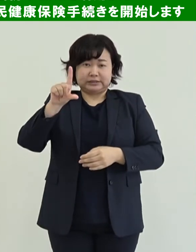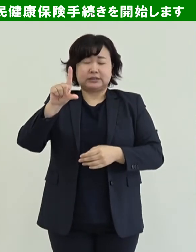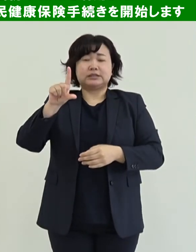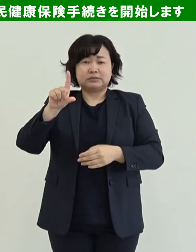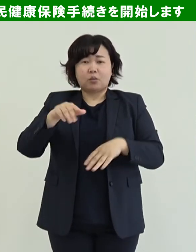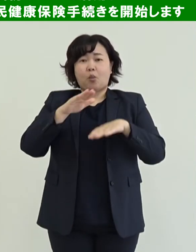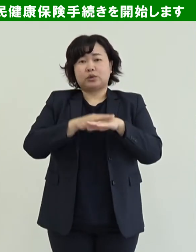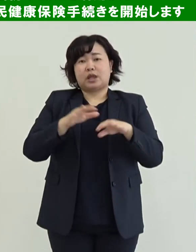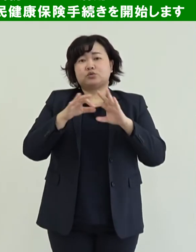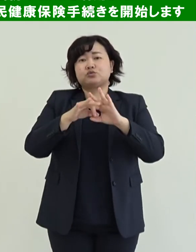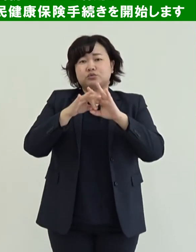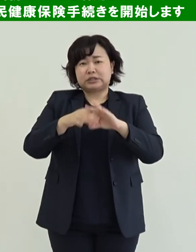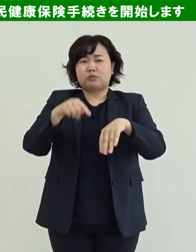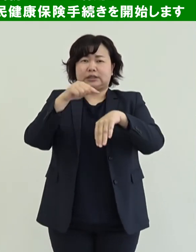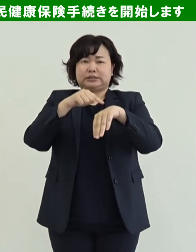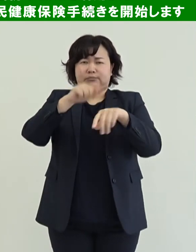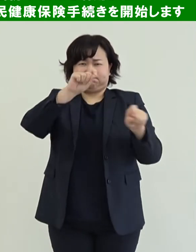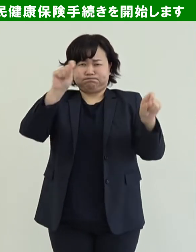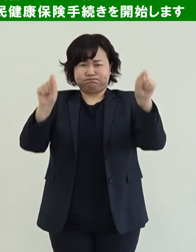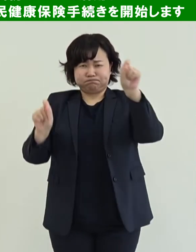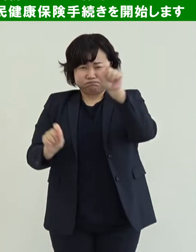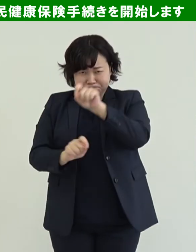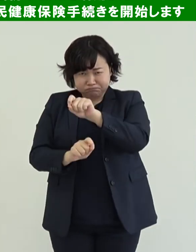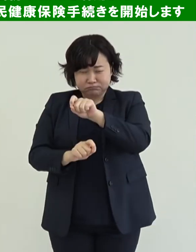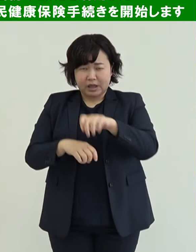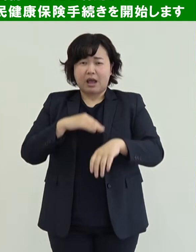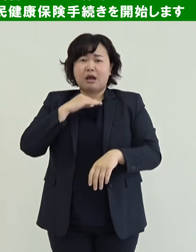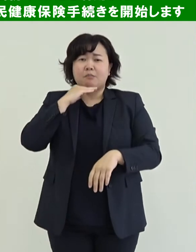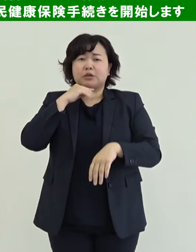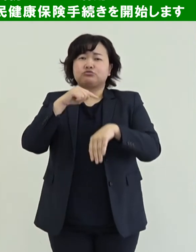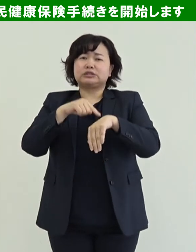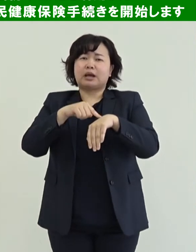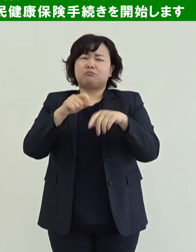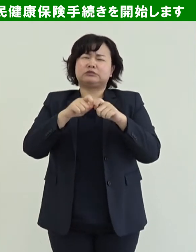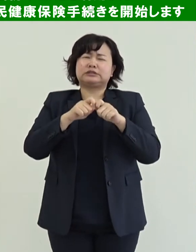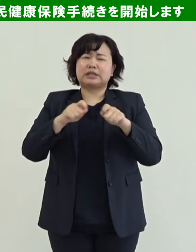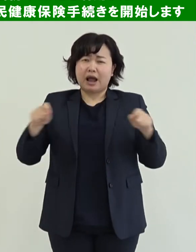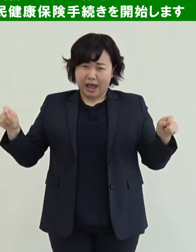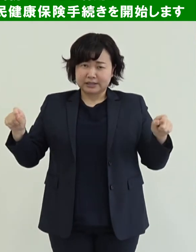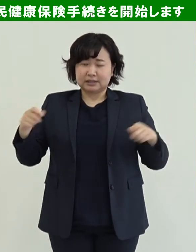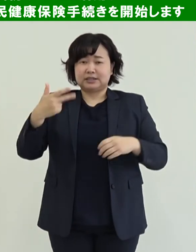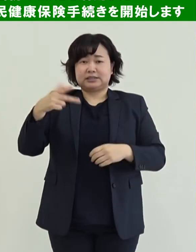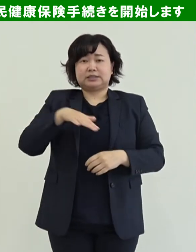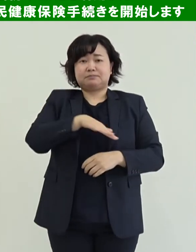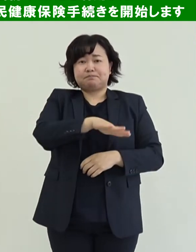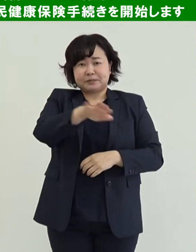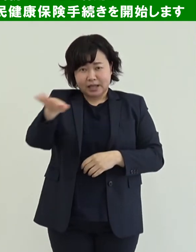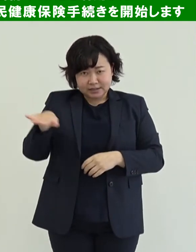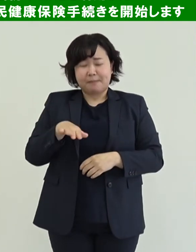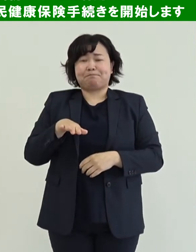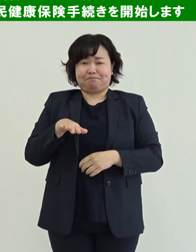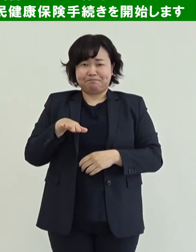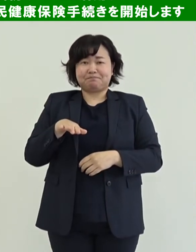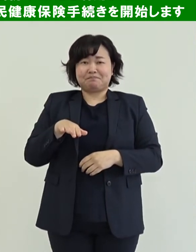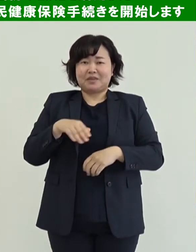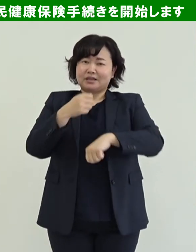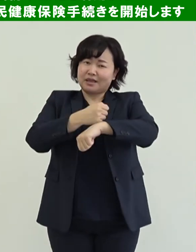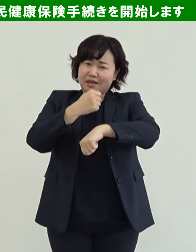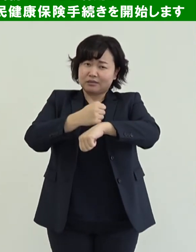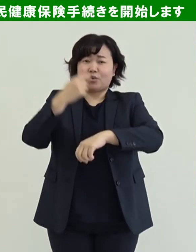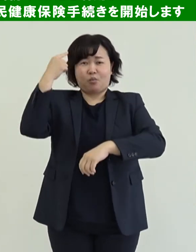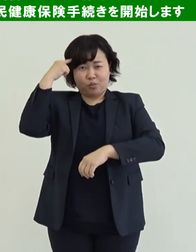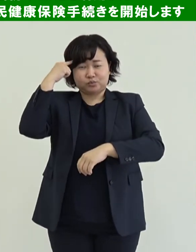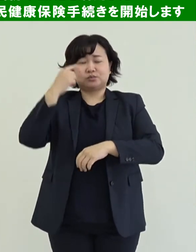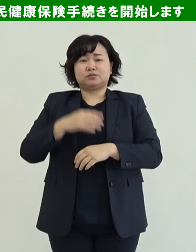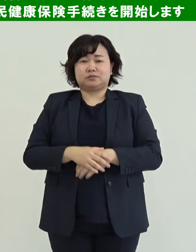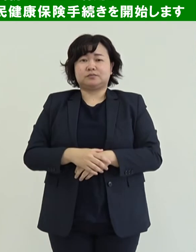なかなかあの手続きにもあの時間がかかるということで待ち時間と含めますと市民の方々のお手間も大変多かったというふう